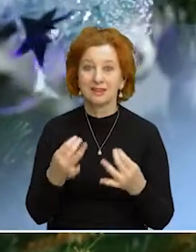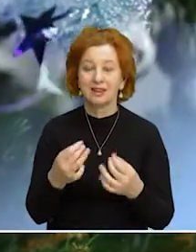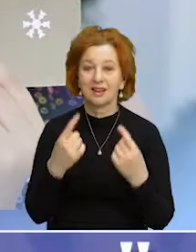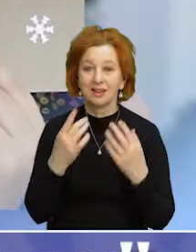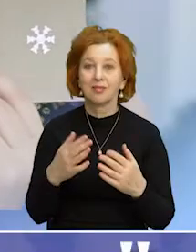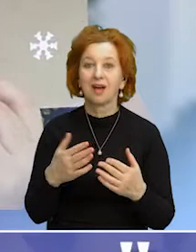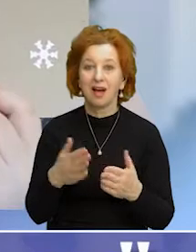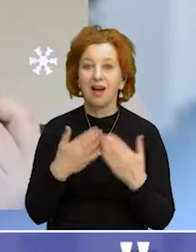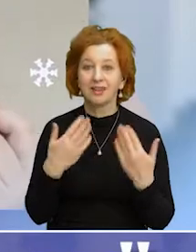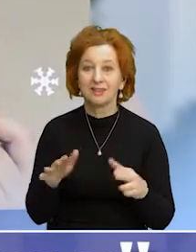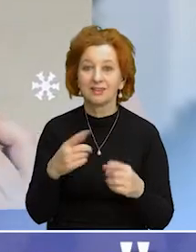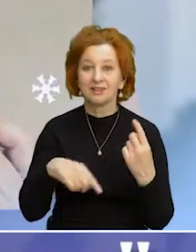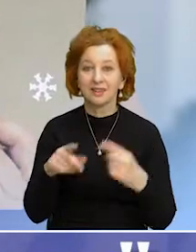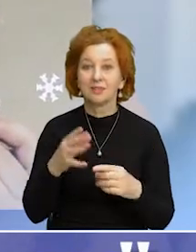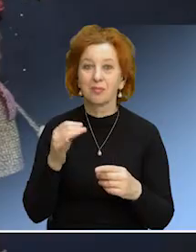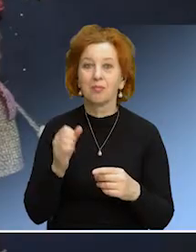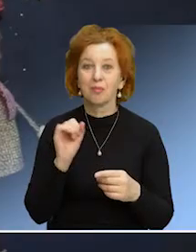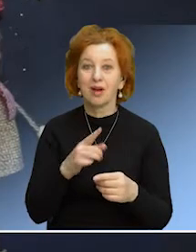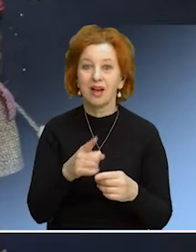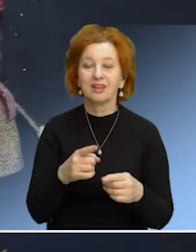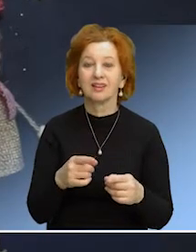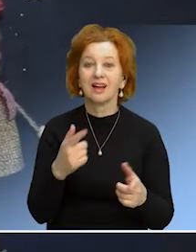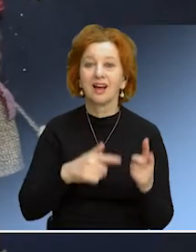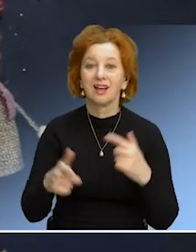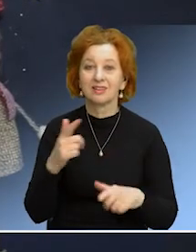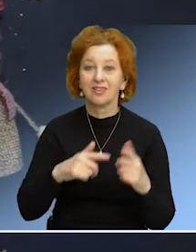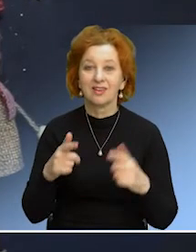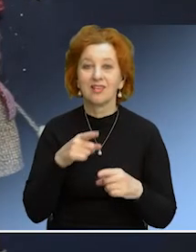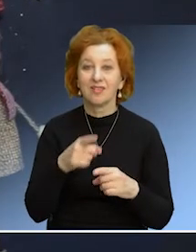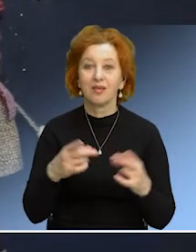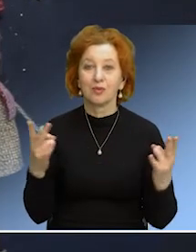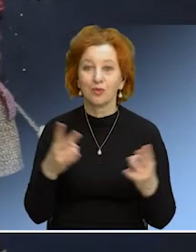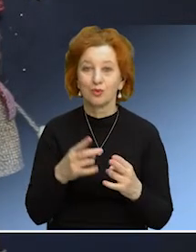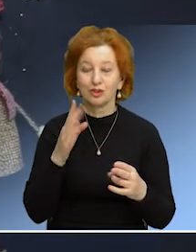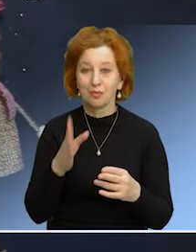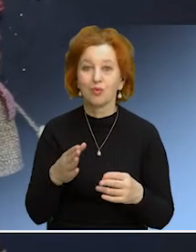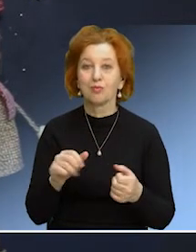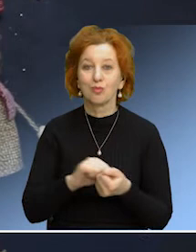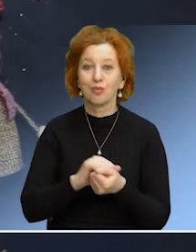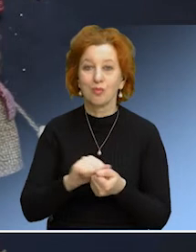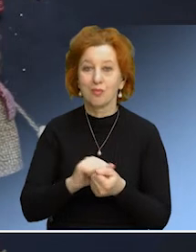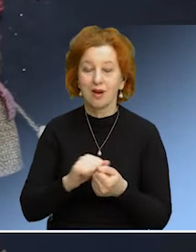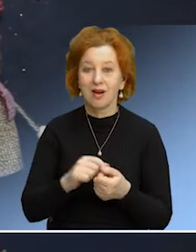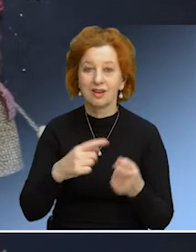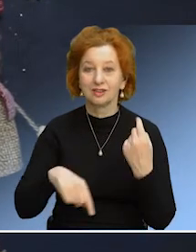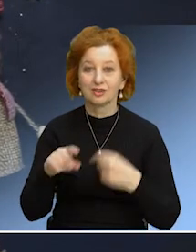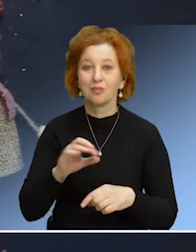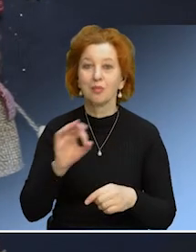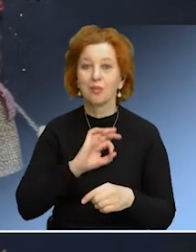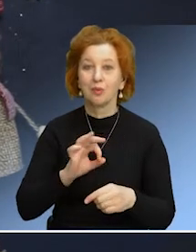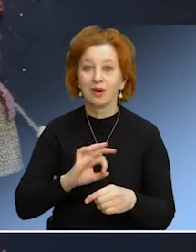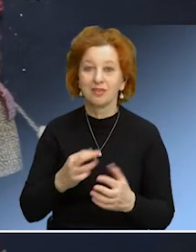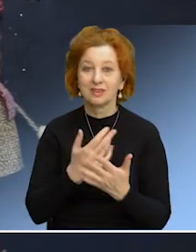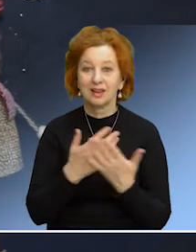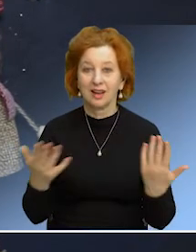вкус. Открытка «Снеговик Пуговкин». Для изготовления этой открытки вам понадобится крафтовая бумага, белые пуговицы